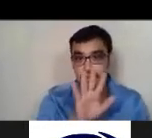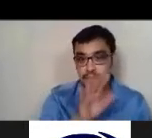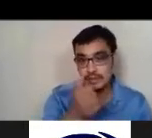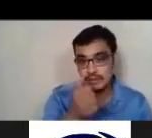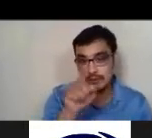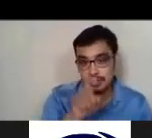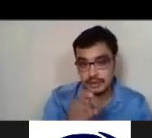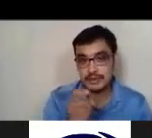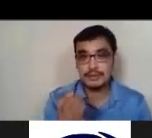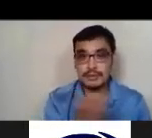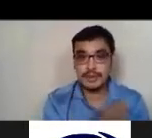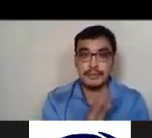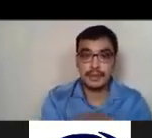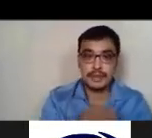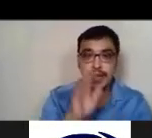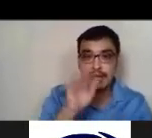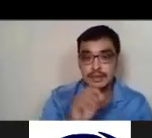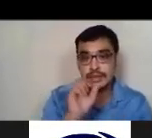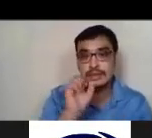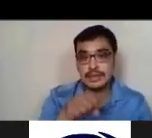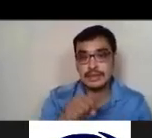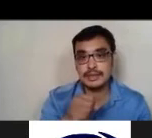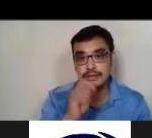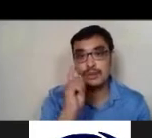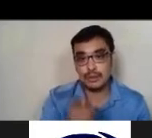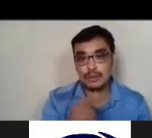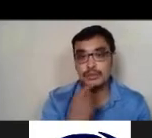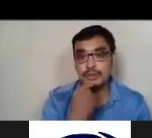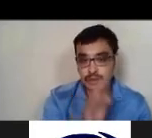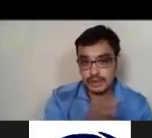56%भन्दा अलिकति बढीले आएको यस भनेर भन्नुभयो भने अब